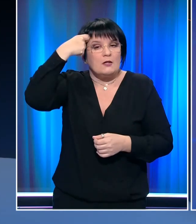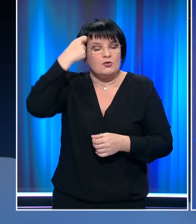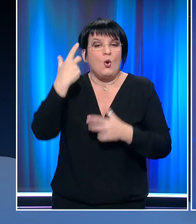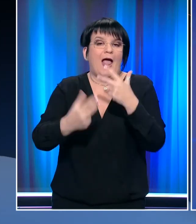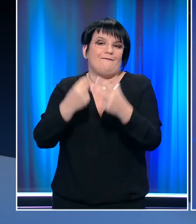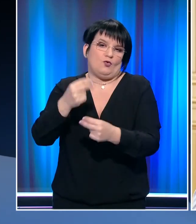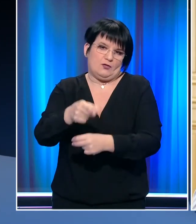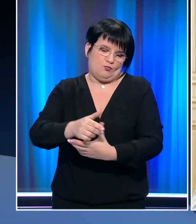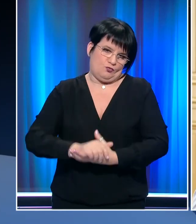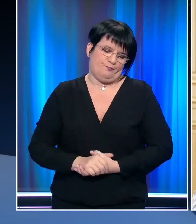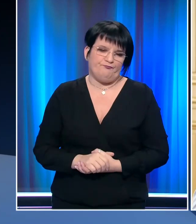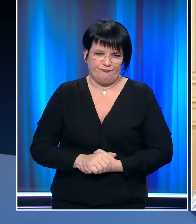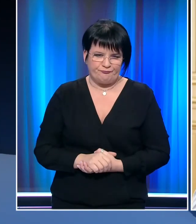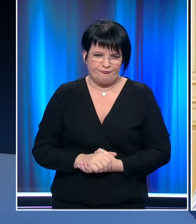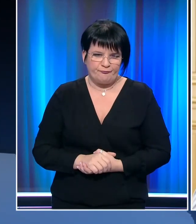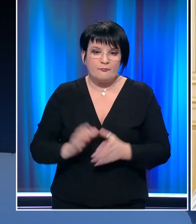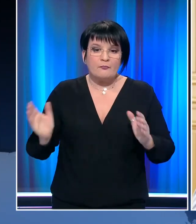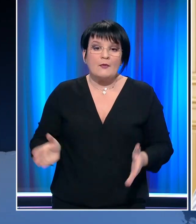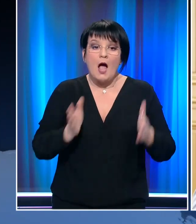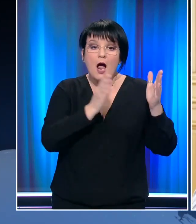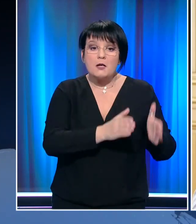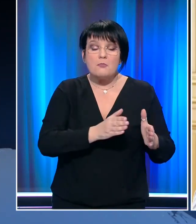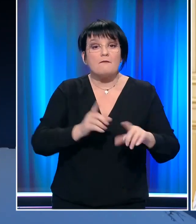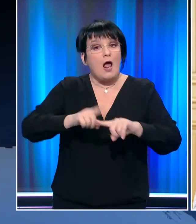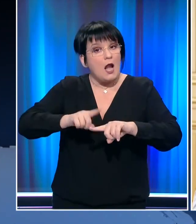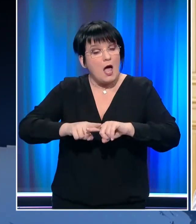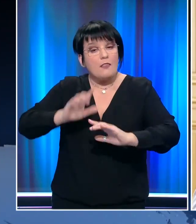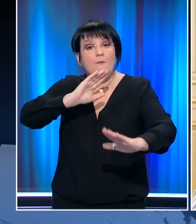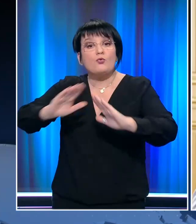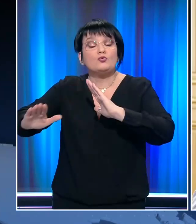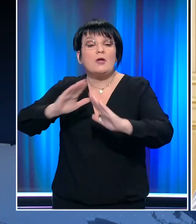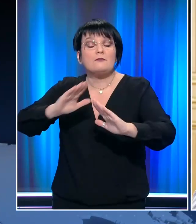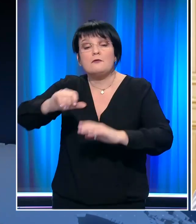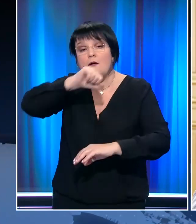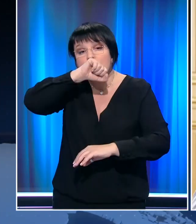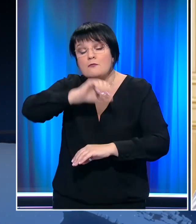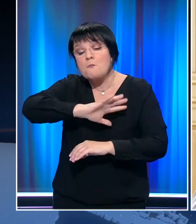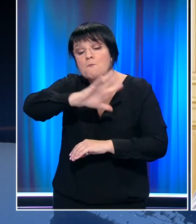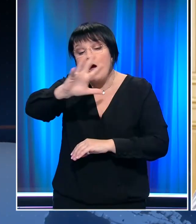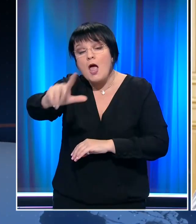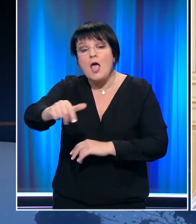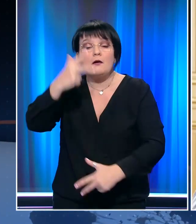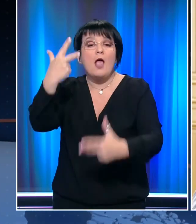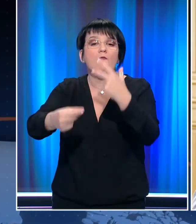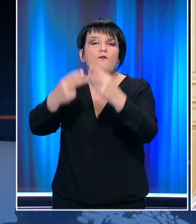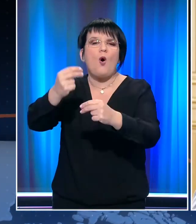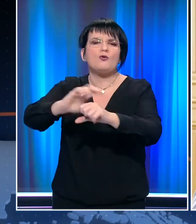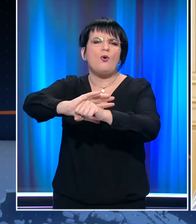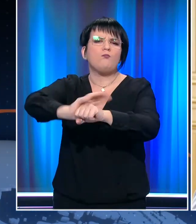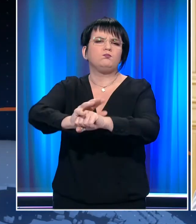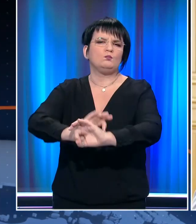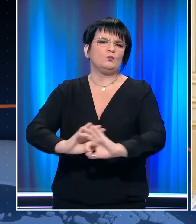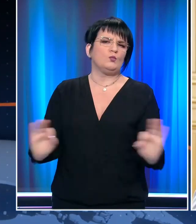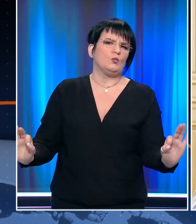εμβολιασμό. Από τη μία πλευρά, η χώρα να μείνει προστατευμένη από τον κορονοϊό μέχρι να ολοκληρωθεί η διαδικασία του